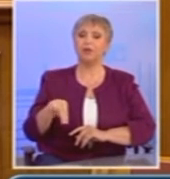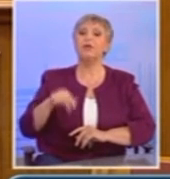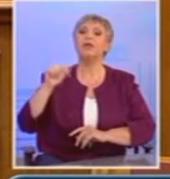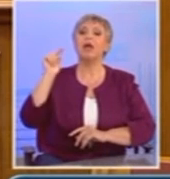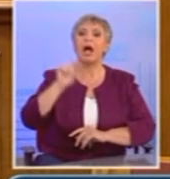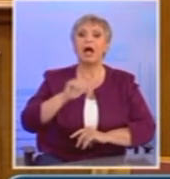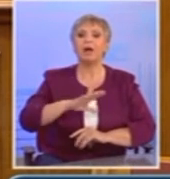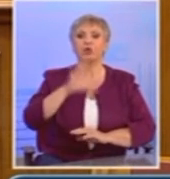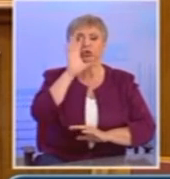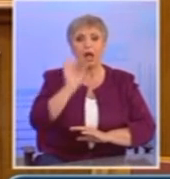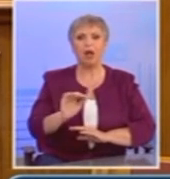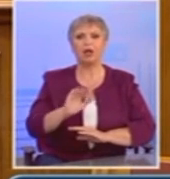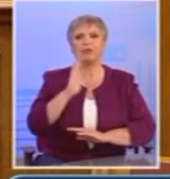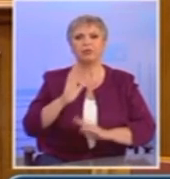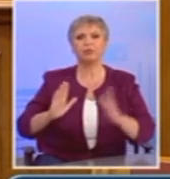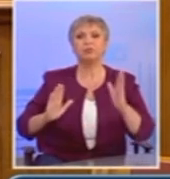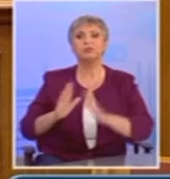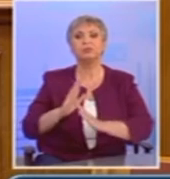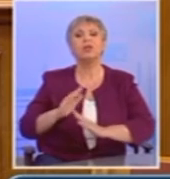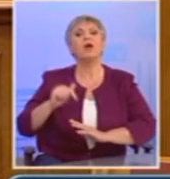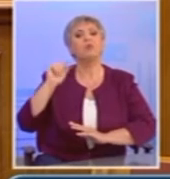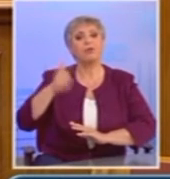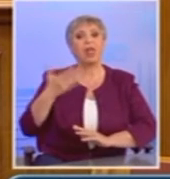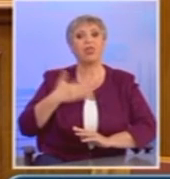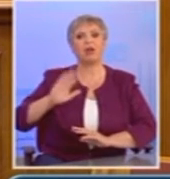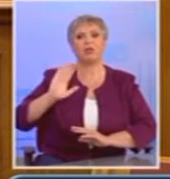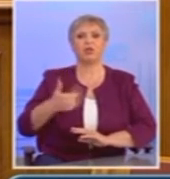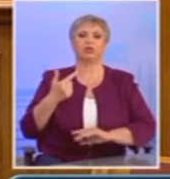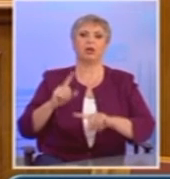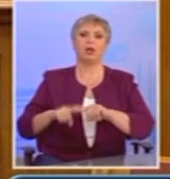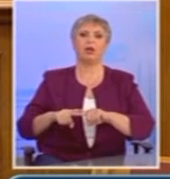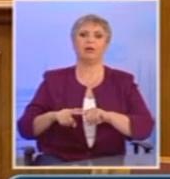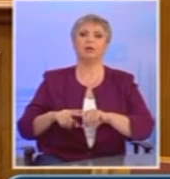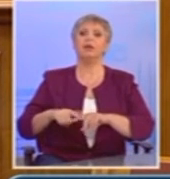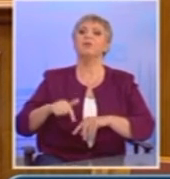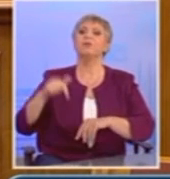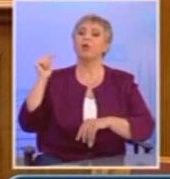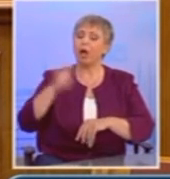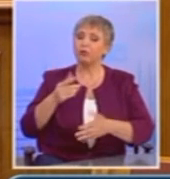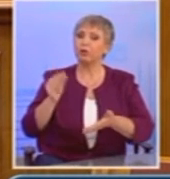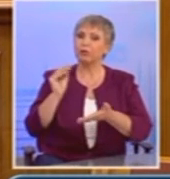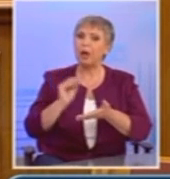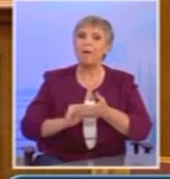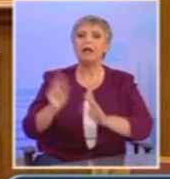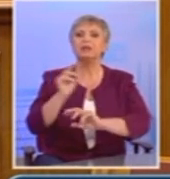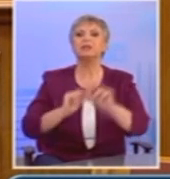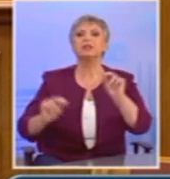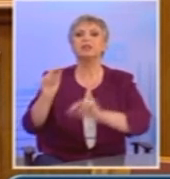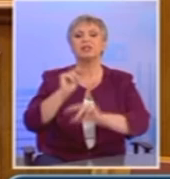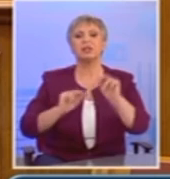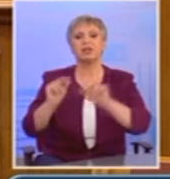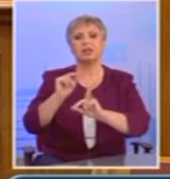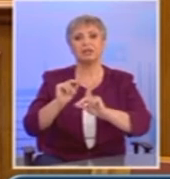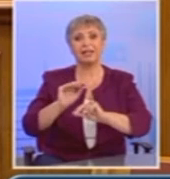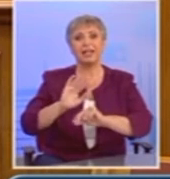τις ακραίες δυνάμεις που απαιτούσαν το Brexit. Το Brexit που επανήλθε στο τραπέζι των συζητήσεων